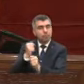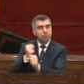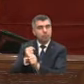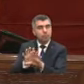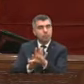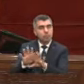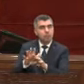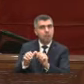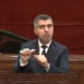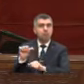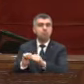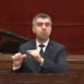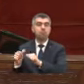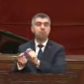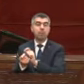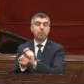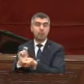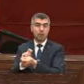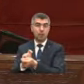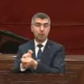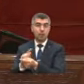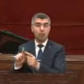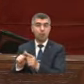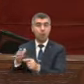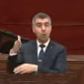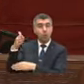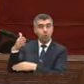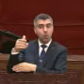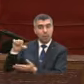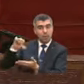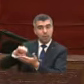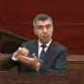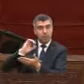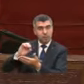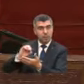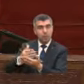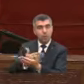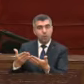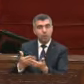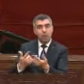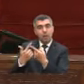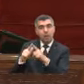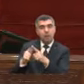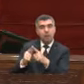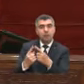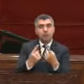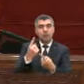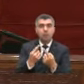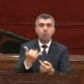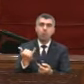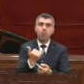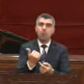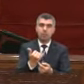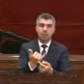التحول باش تولي الإدارة المركزية القنصلية والمركز القنصلي كيقوم بالوظيفة الدبلوماسية